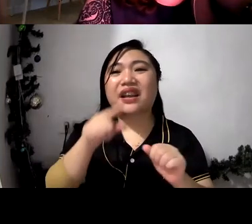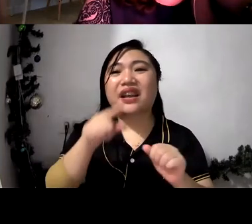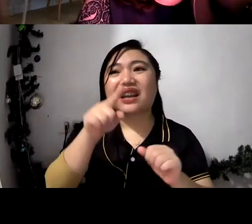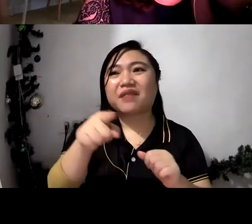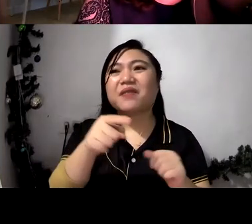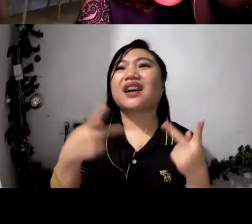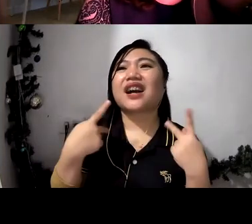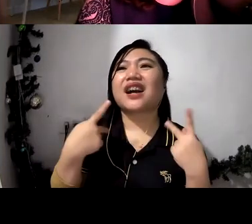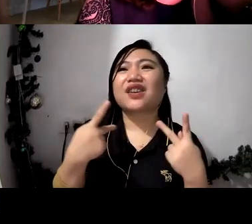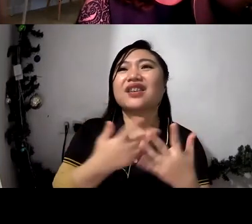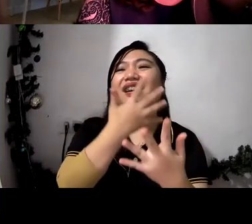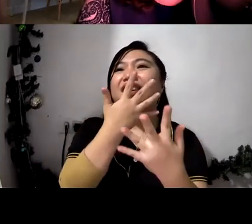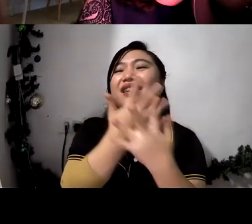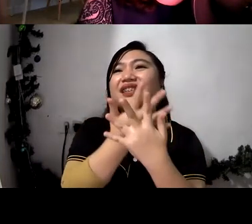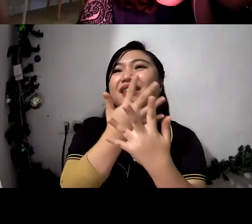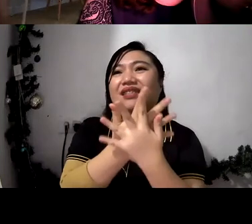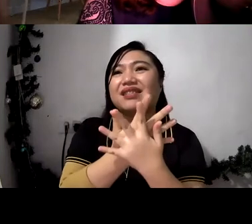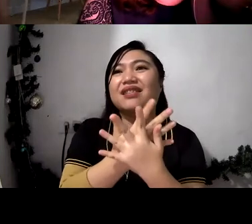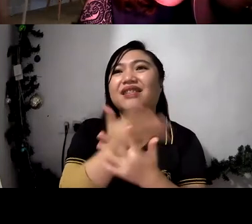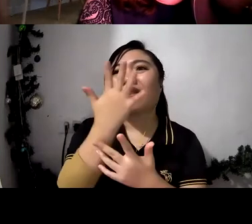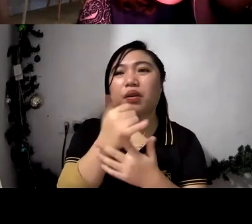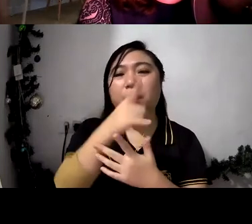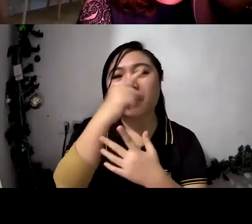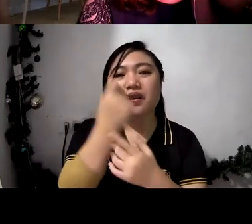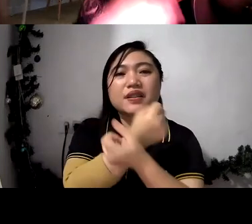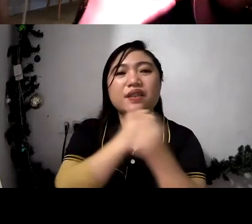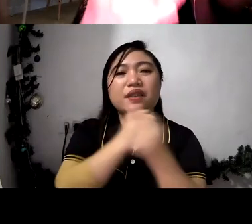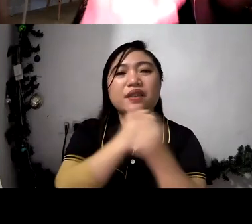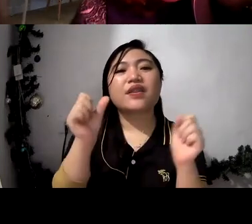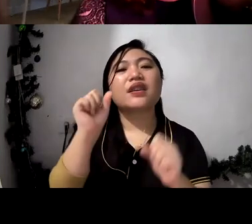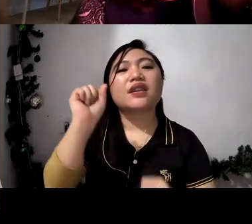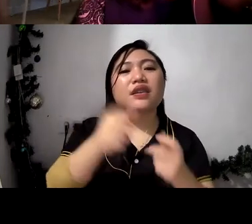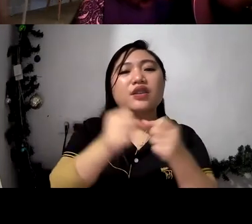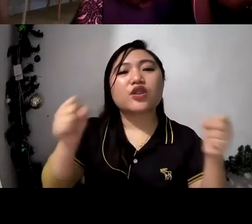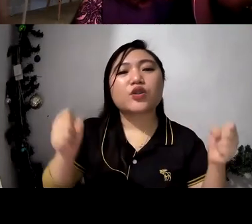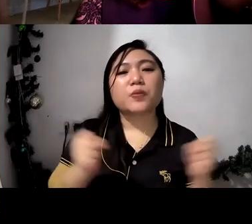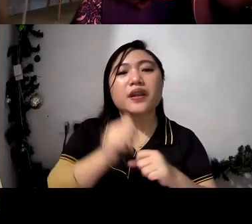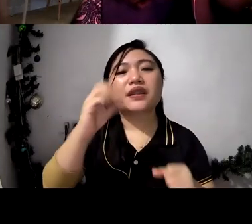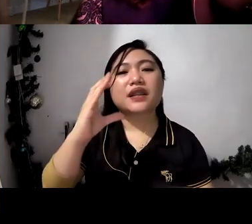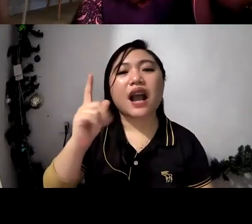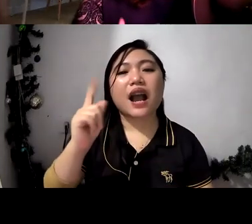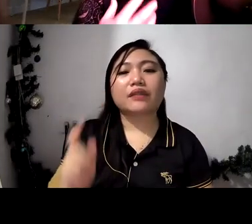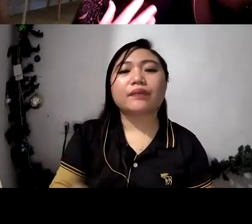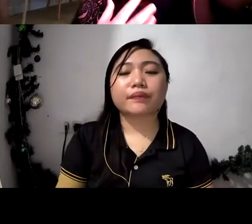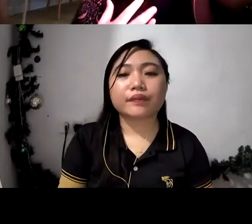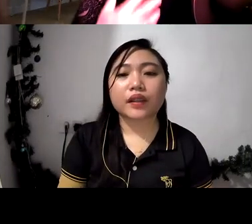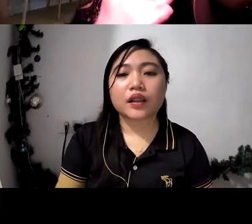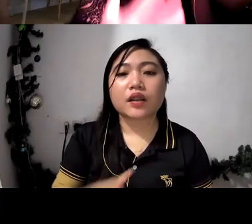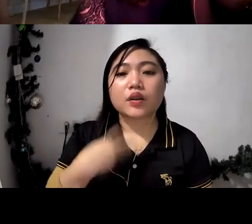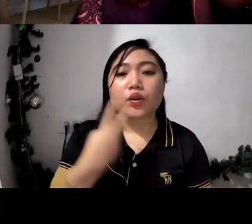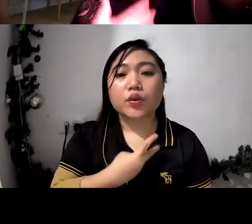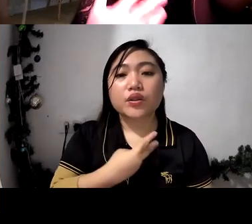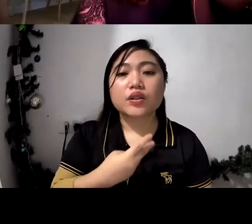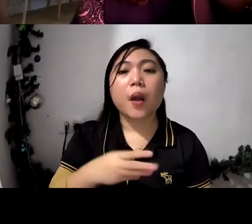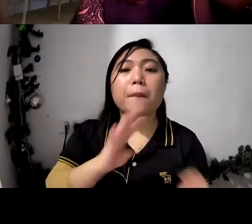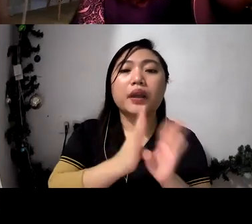sex slur, no? Bahagi yan ng Safe Spaces Act. So napaka-importante nyo na we are also more